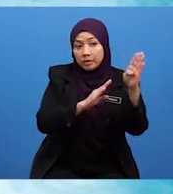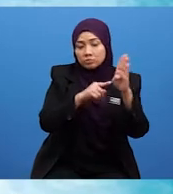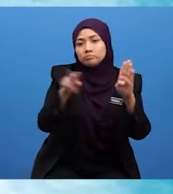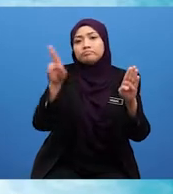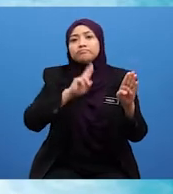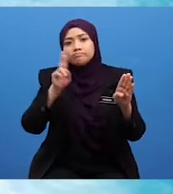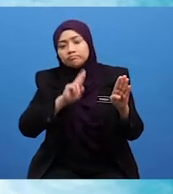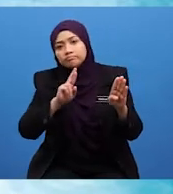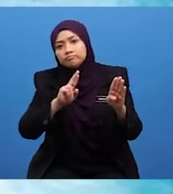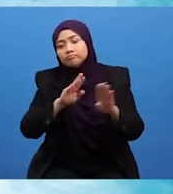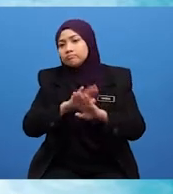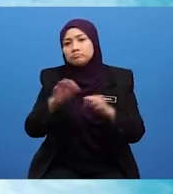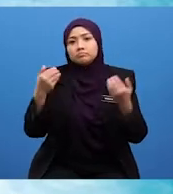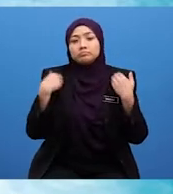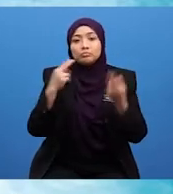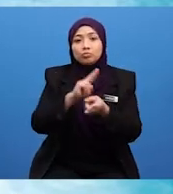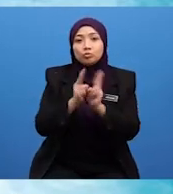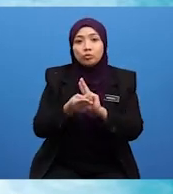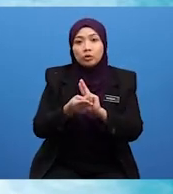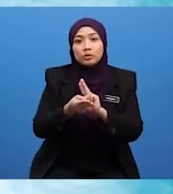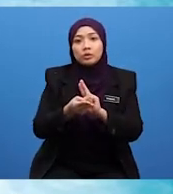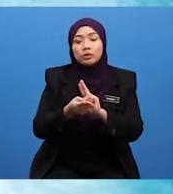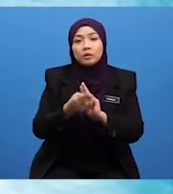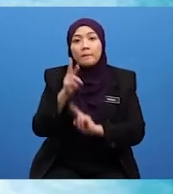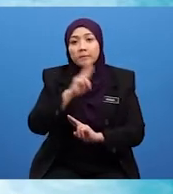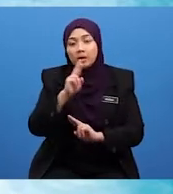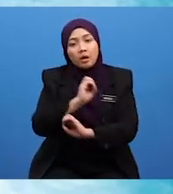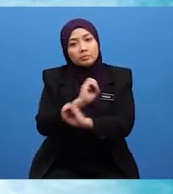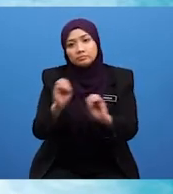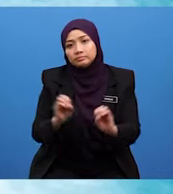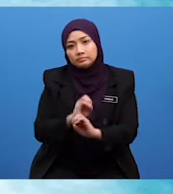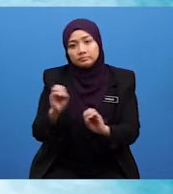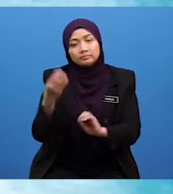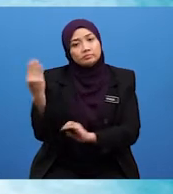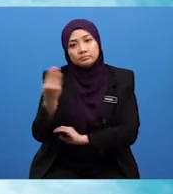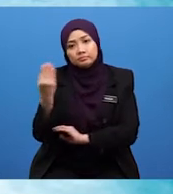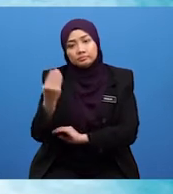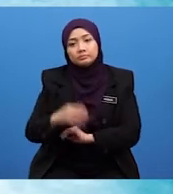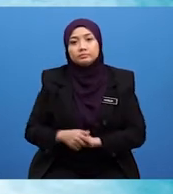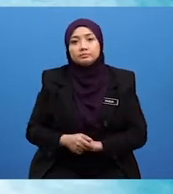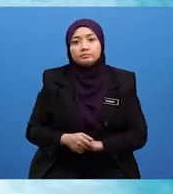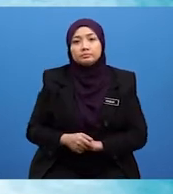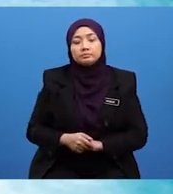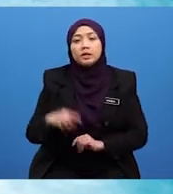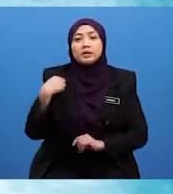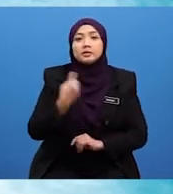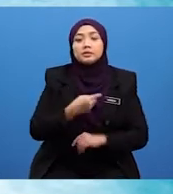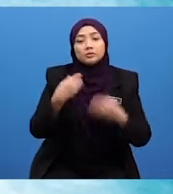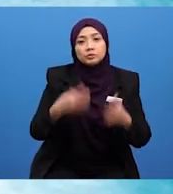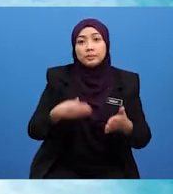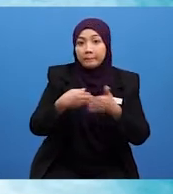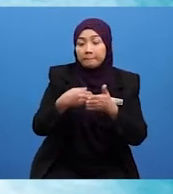merah dan tiada perubahan pada kertas litmus merah. Wah, kita dah sampai